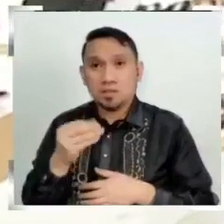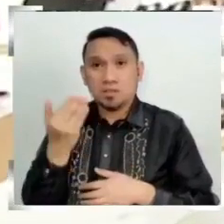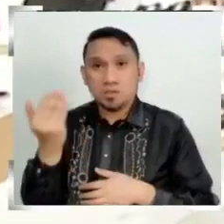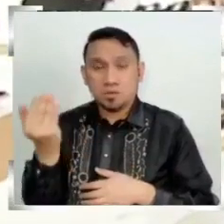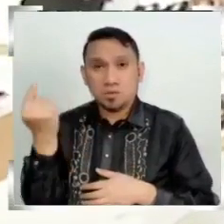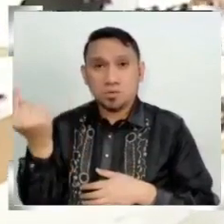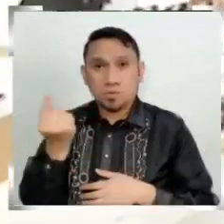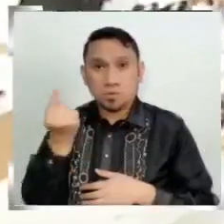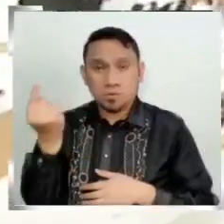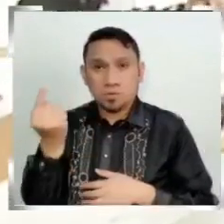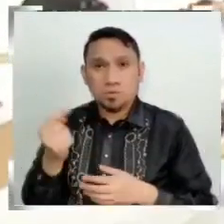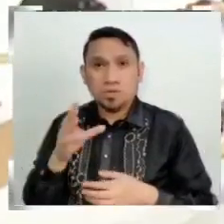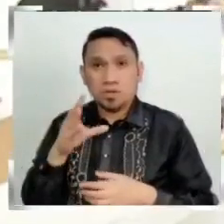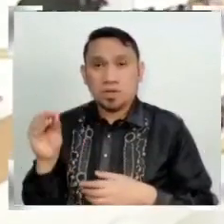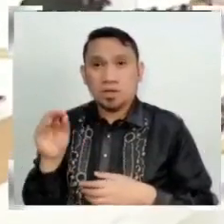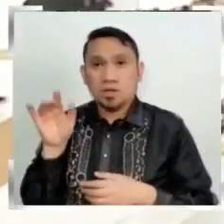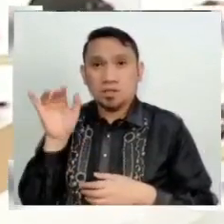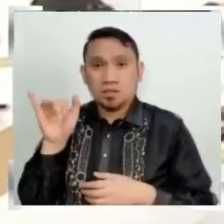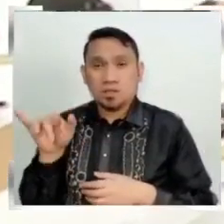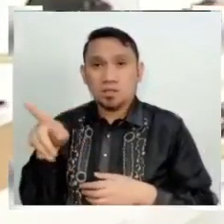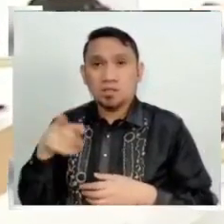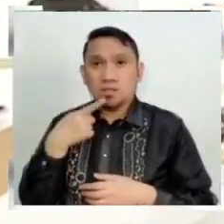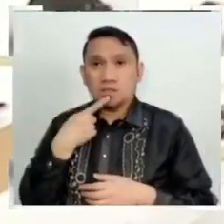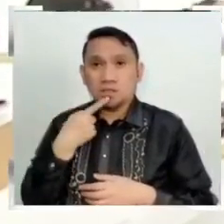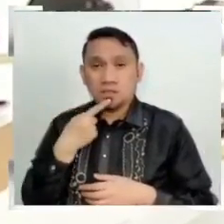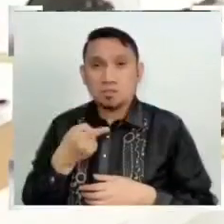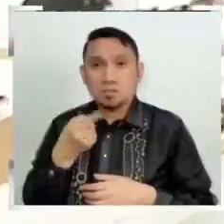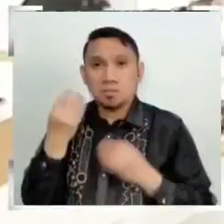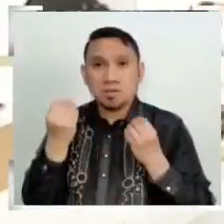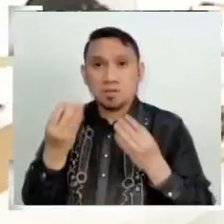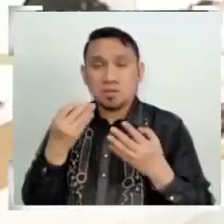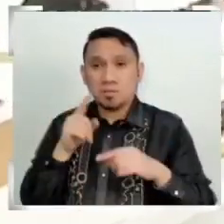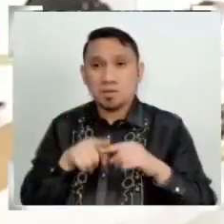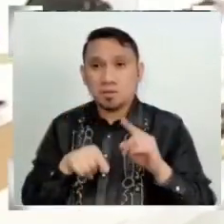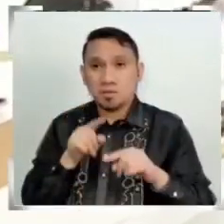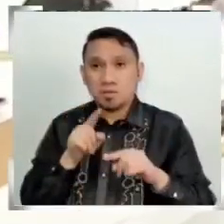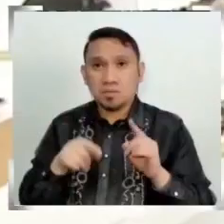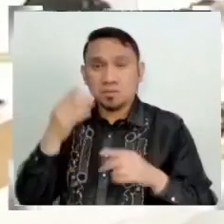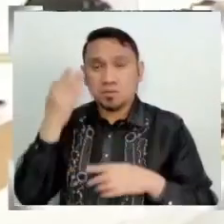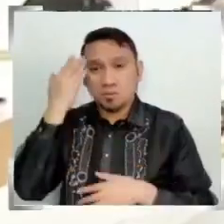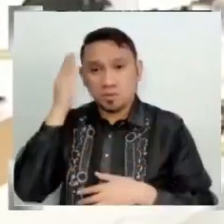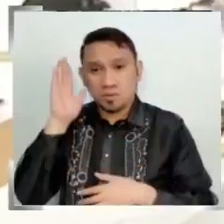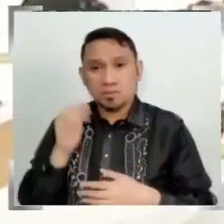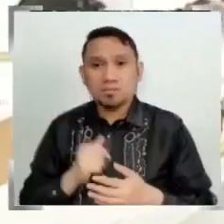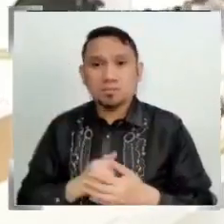he said na madami kang kaibigan, hindi mo lang alam.